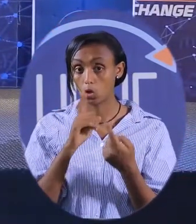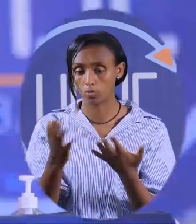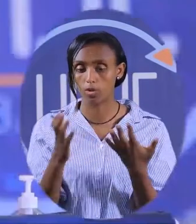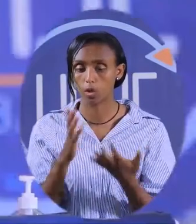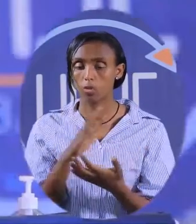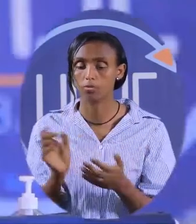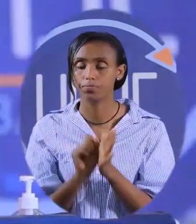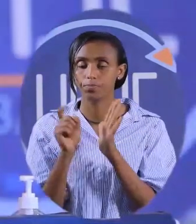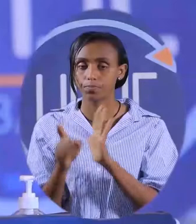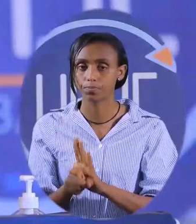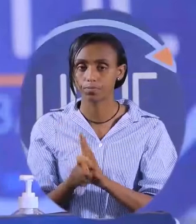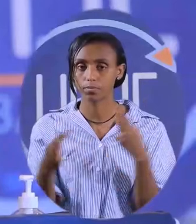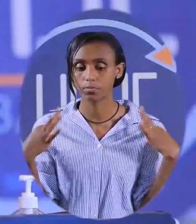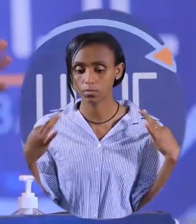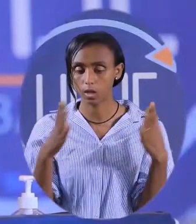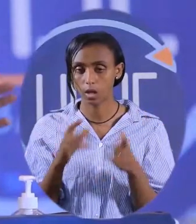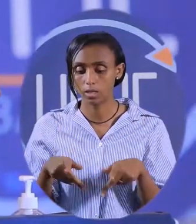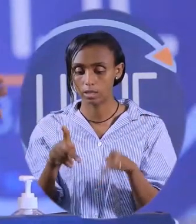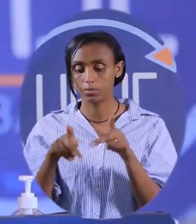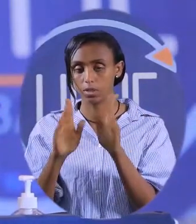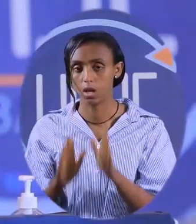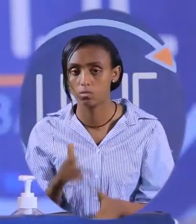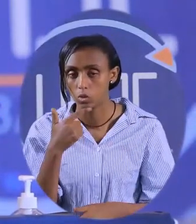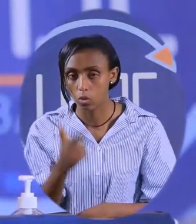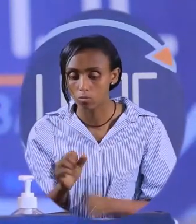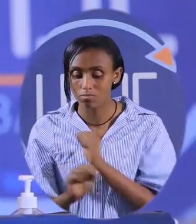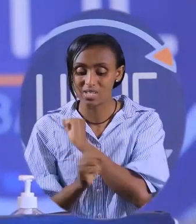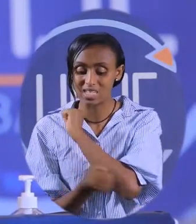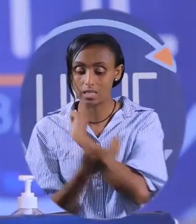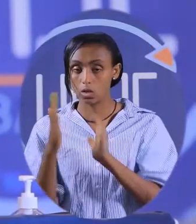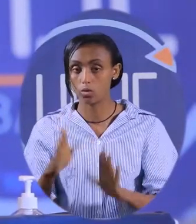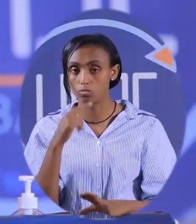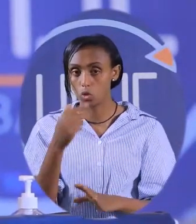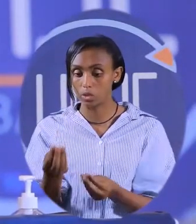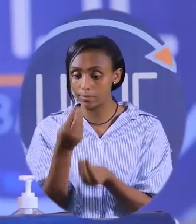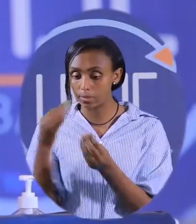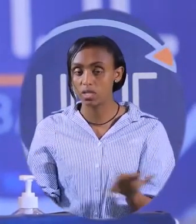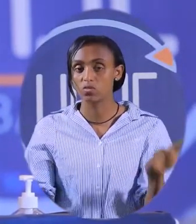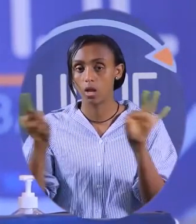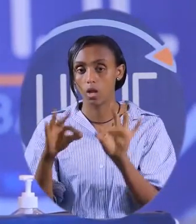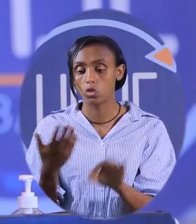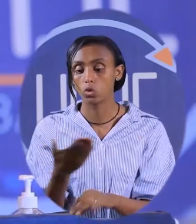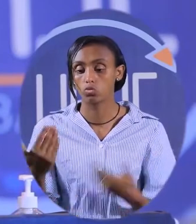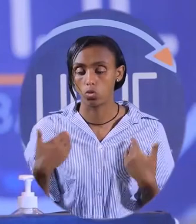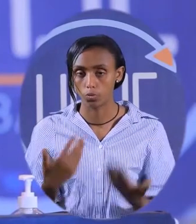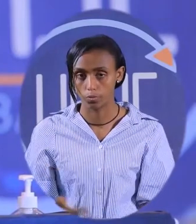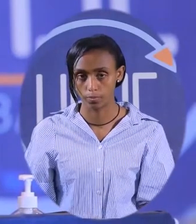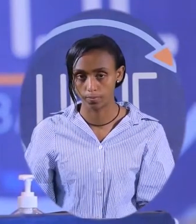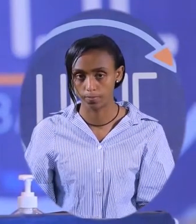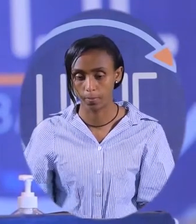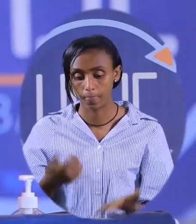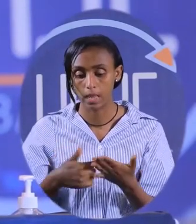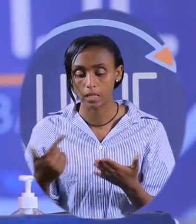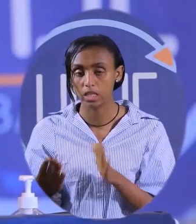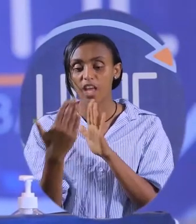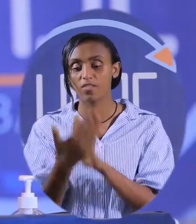እና ለምሳሌ ጤናና ግብርና ምንላቸው መሰረታዊ የሆኑ ለምግብ አስፈላጊ ሴክተሮች አሉ።